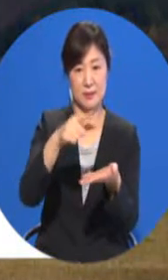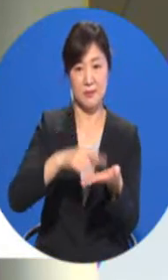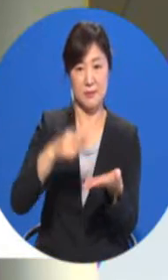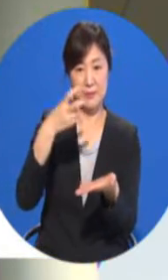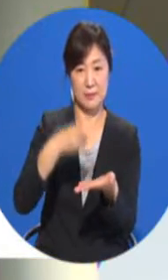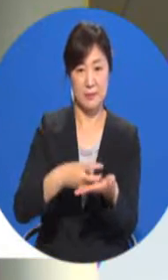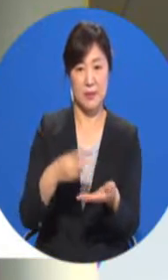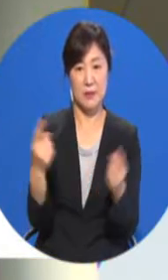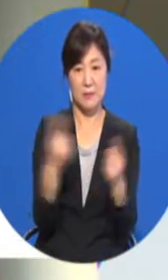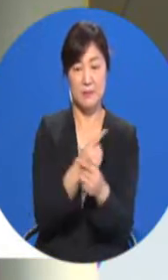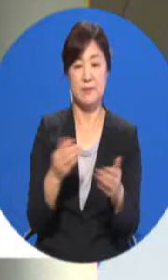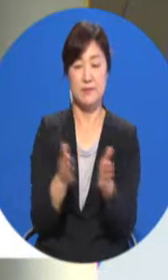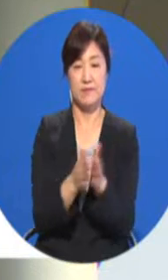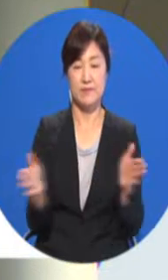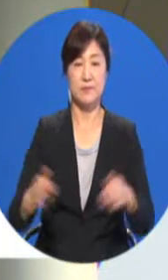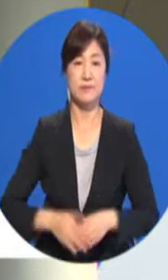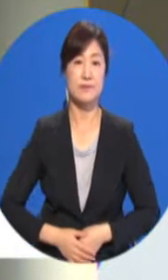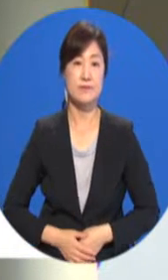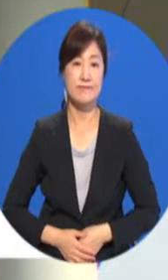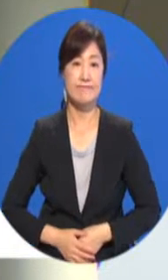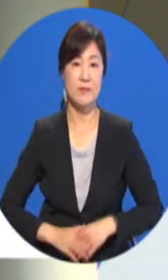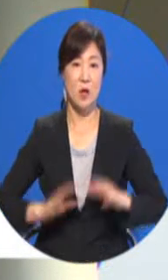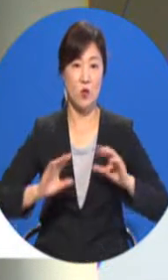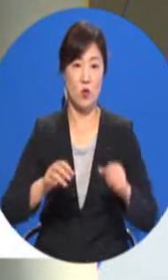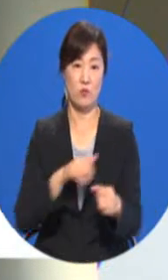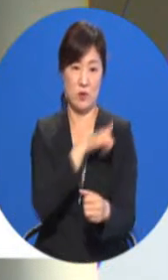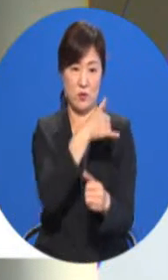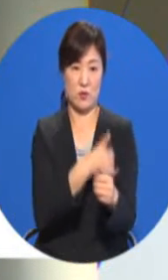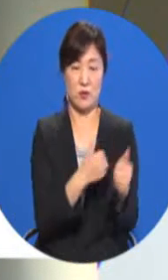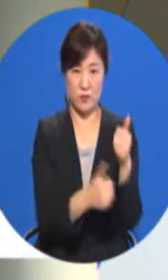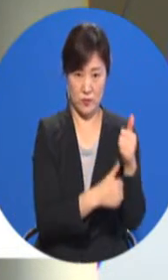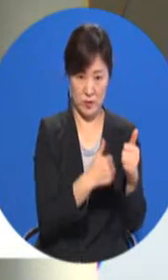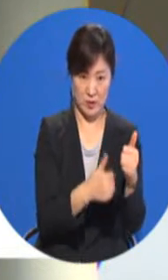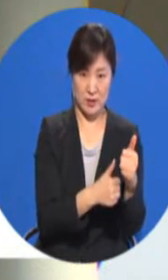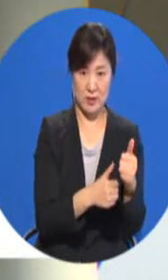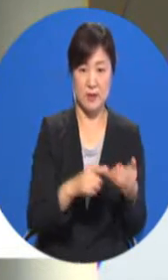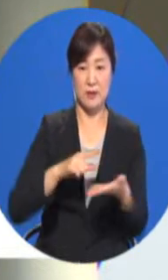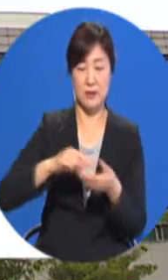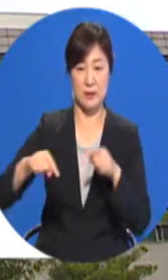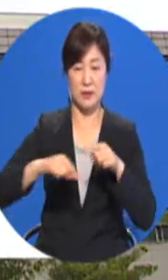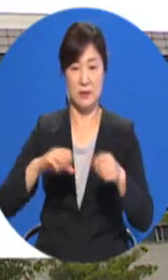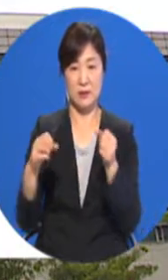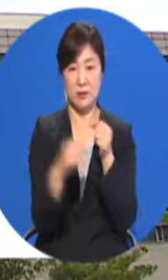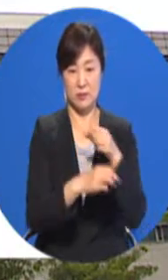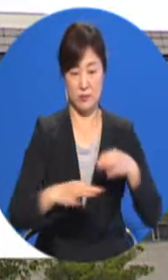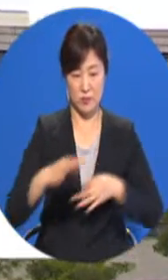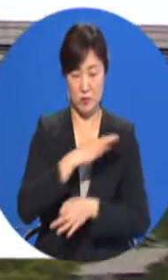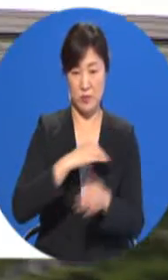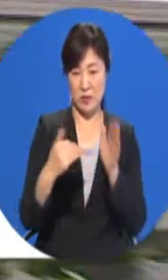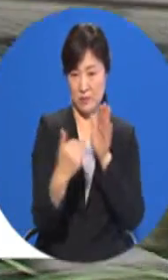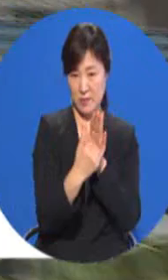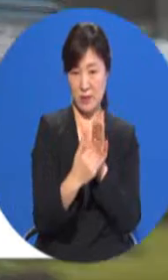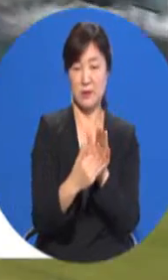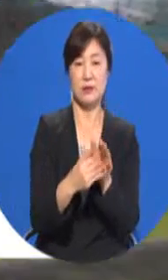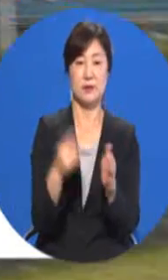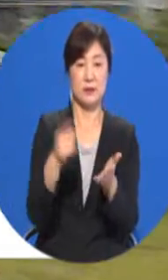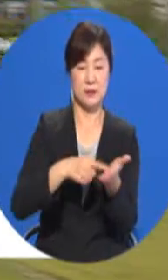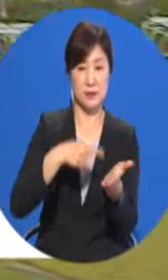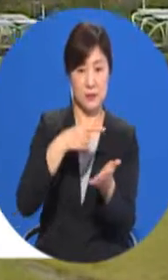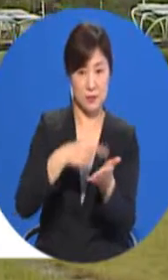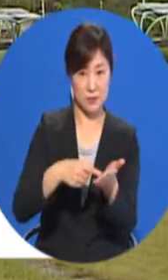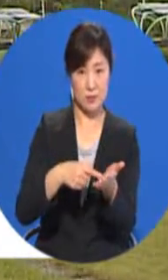추진합니다. 전라남도는 국민권익위원회 자치단체 반부패 신고보상 포상금 관련 권고안에